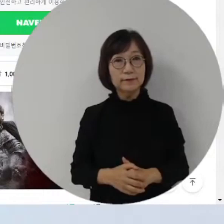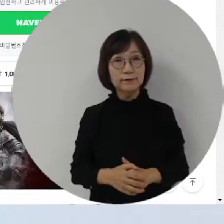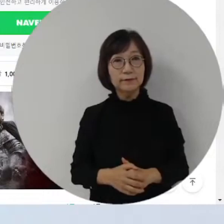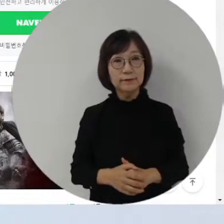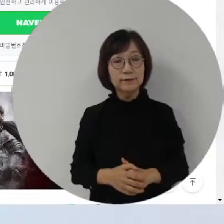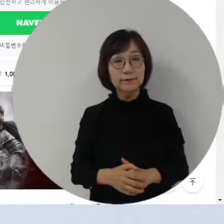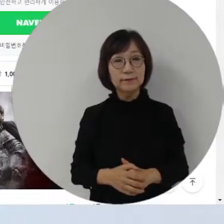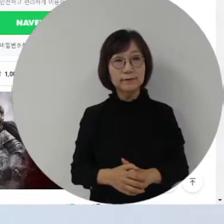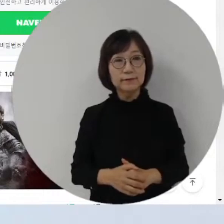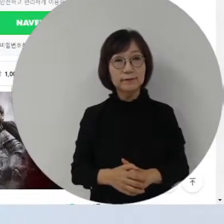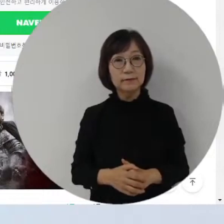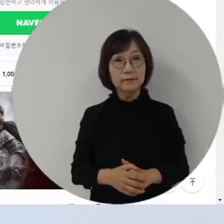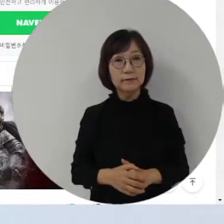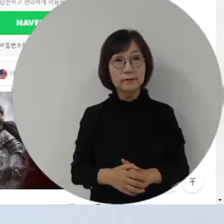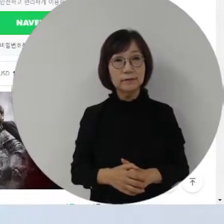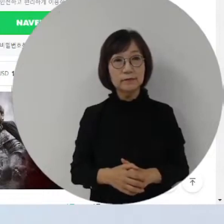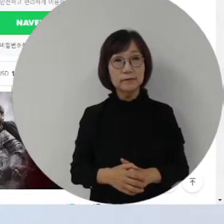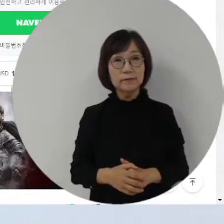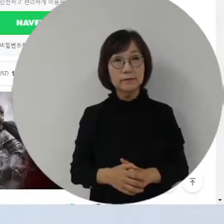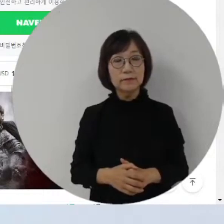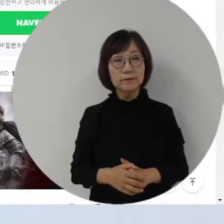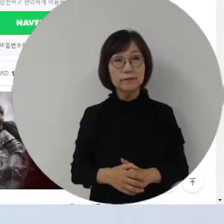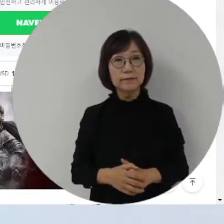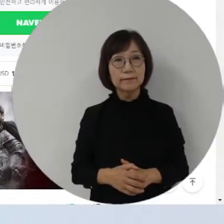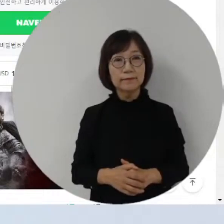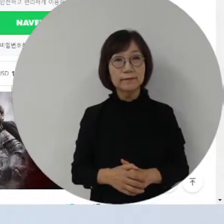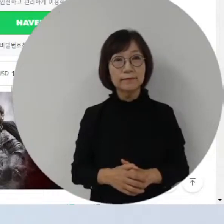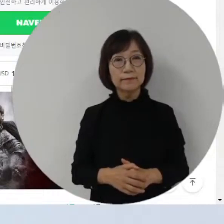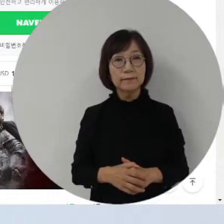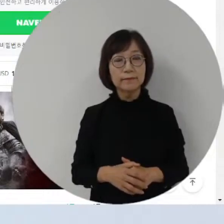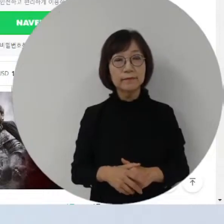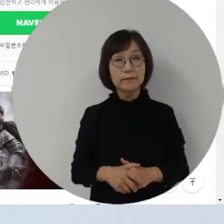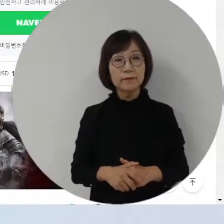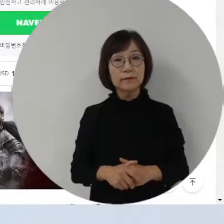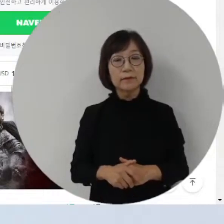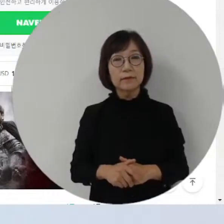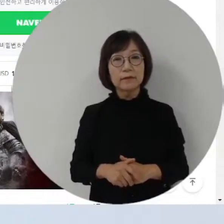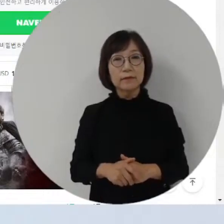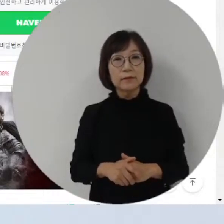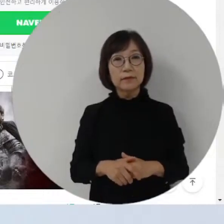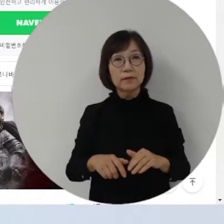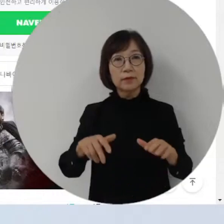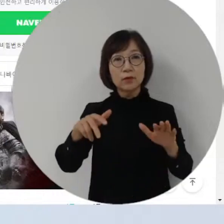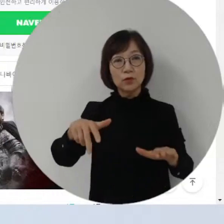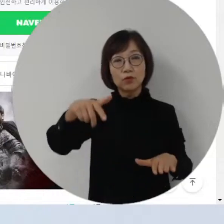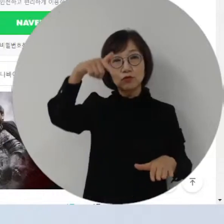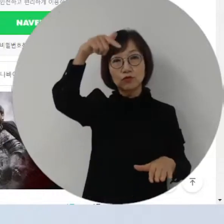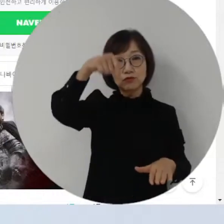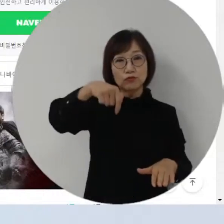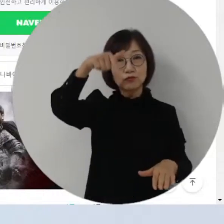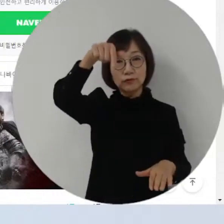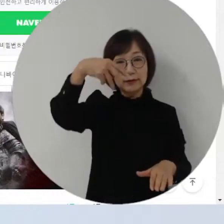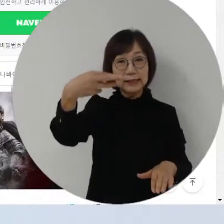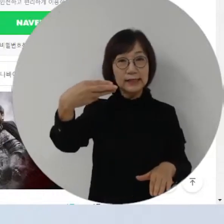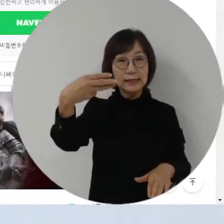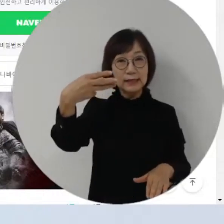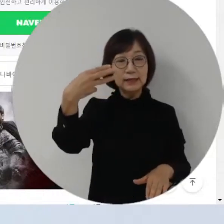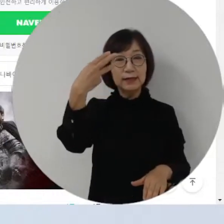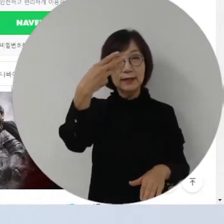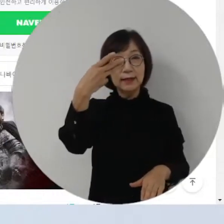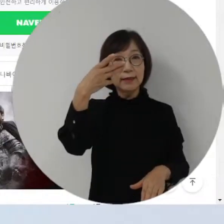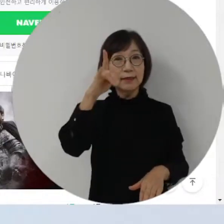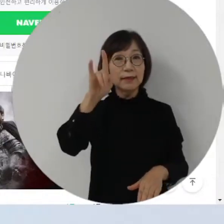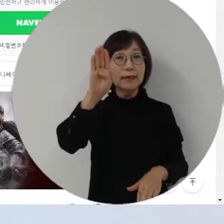근데 구글도 떠 있어야 되는데 클릭했더니 요 구글 탭에서 그냥 네이버가 열려버렸습니다. 그래서